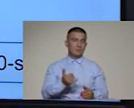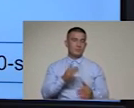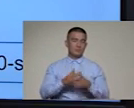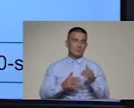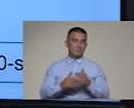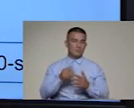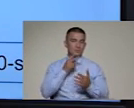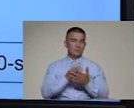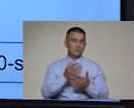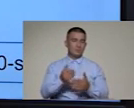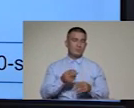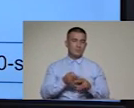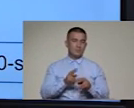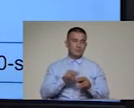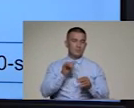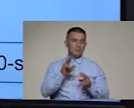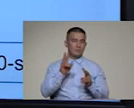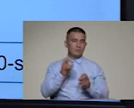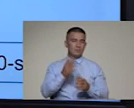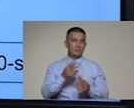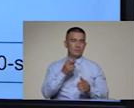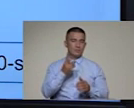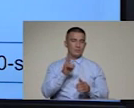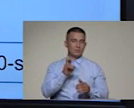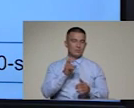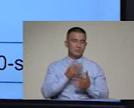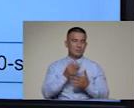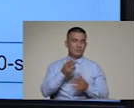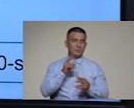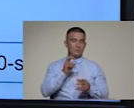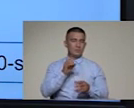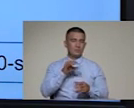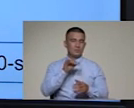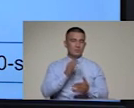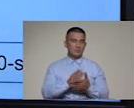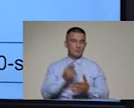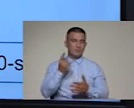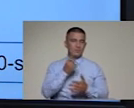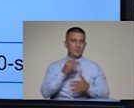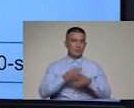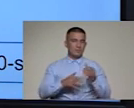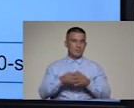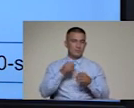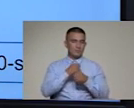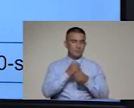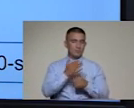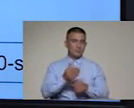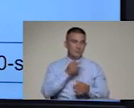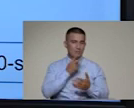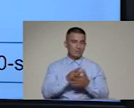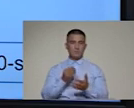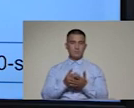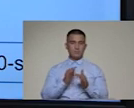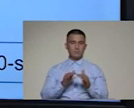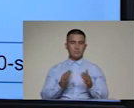amaliy mashg'ulot, ya'ni darsligimizning 200-sahifasida berilgan birinchi laboratoriya ishini birgalikda